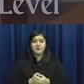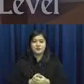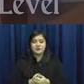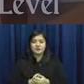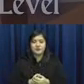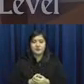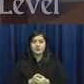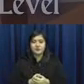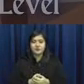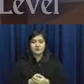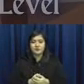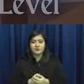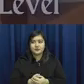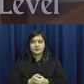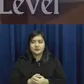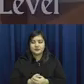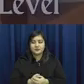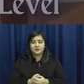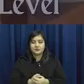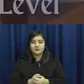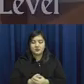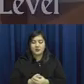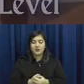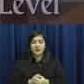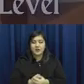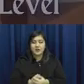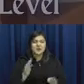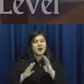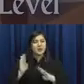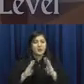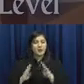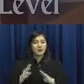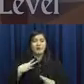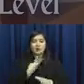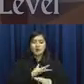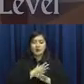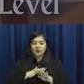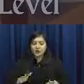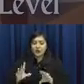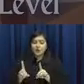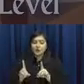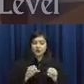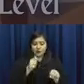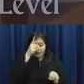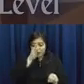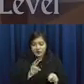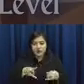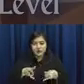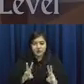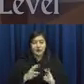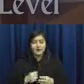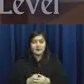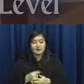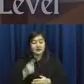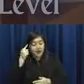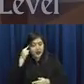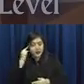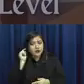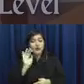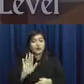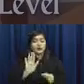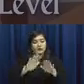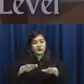pamilya natin na hindi ka pamaraanan ng Panginoon. Akalain mo, Sir Rudy, tinan mo ha? Heritage of the Lord, yung nasa pamilya natin. Yun.